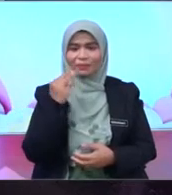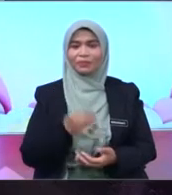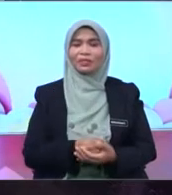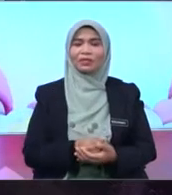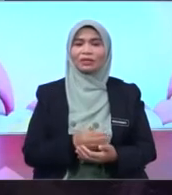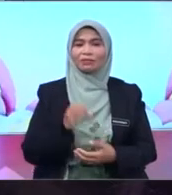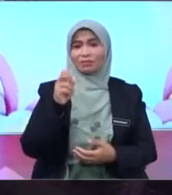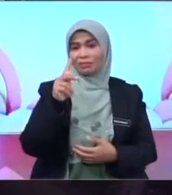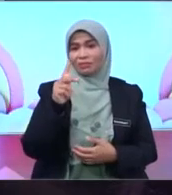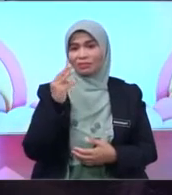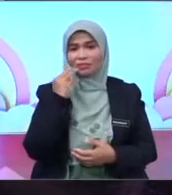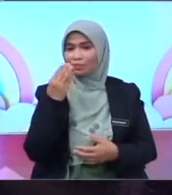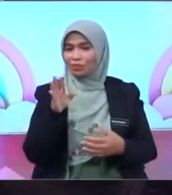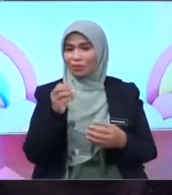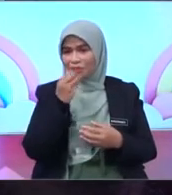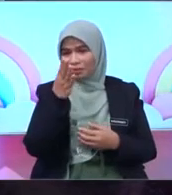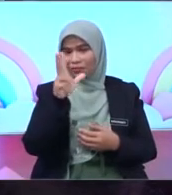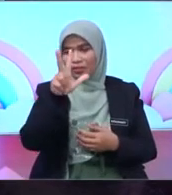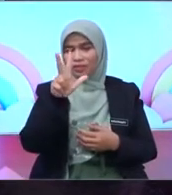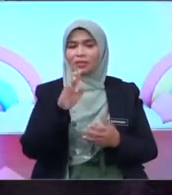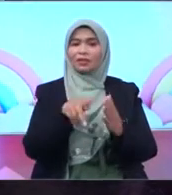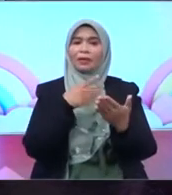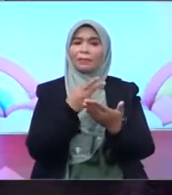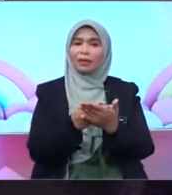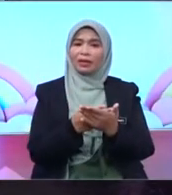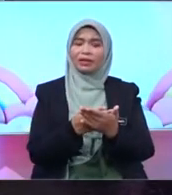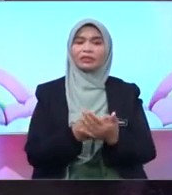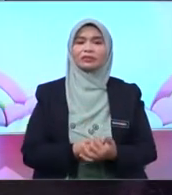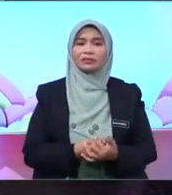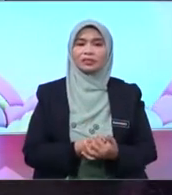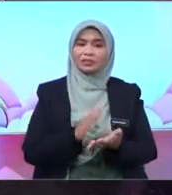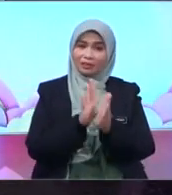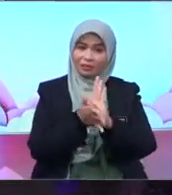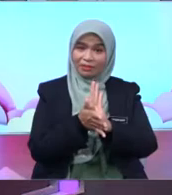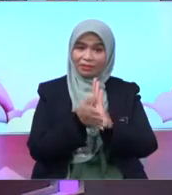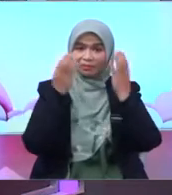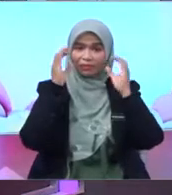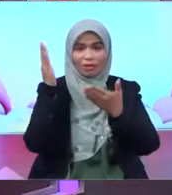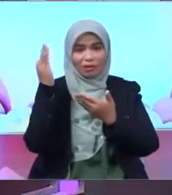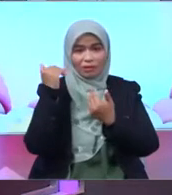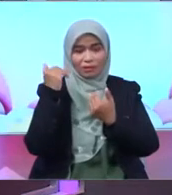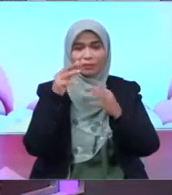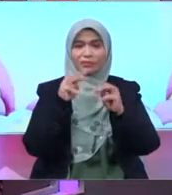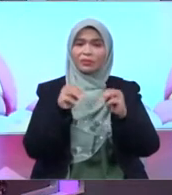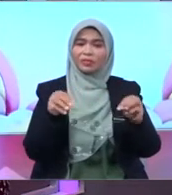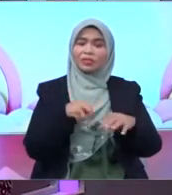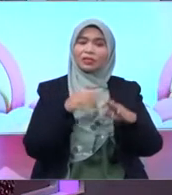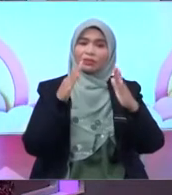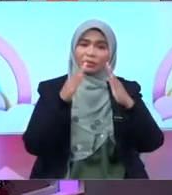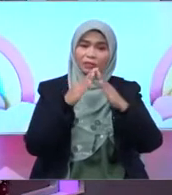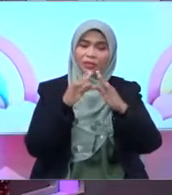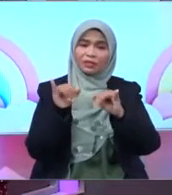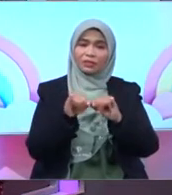bedanya Tekan tiga kebaikannya Mira pernah lakuin menghidupkan jadi saguara muring-muring di rumah dapay